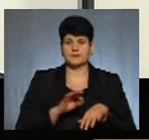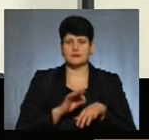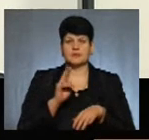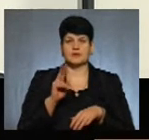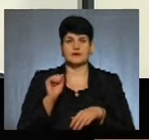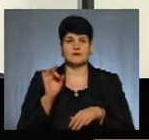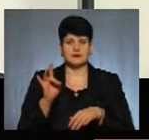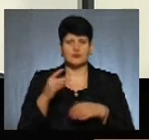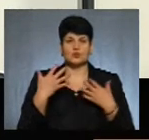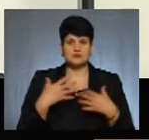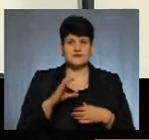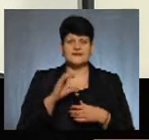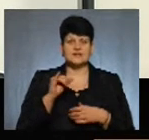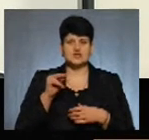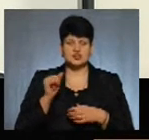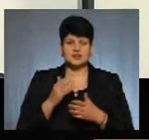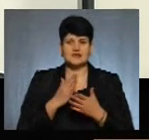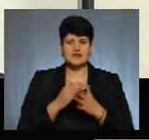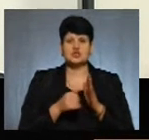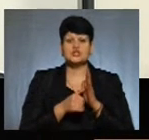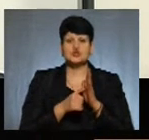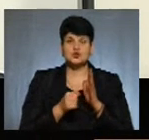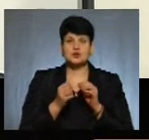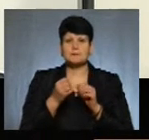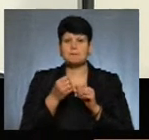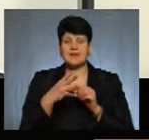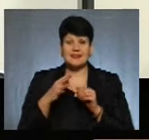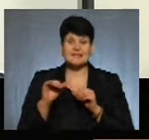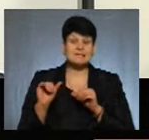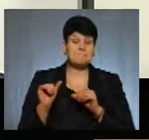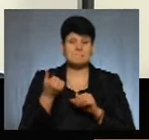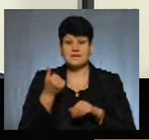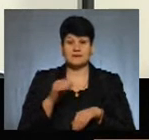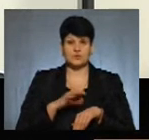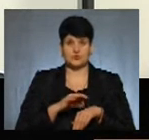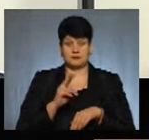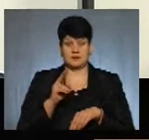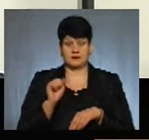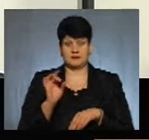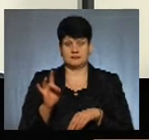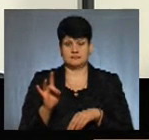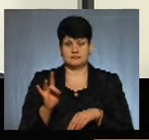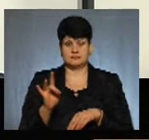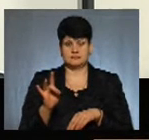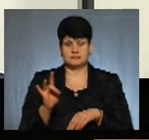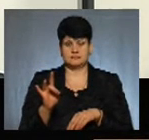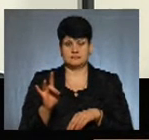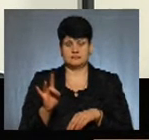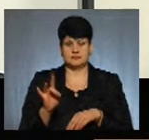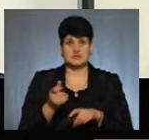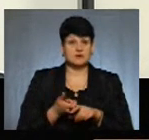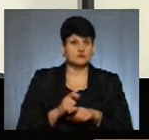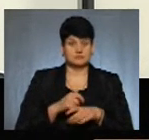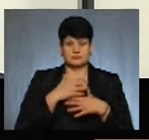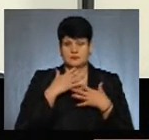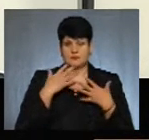кір. Маємо уже в січні зареєстрованих 615 первинних діагнозів кір. Тобто